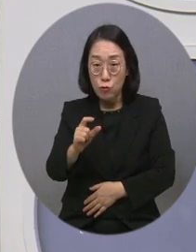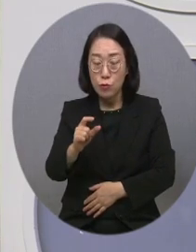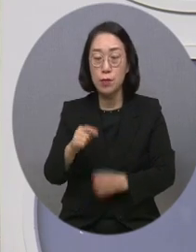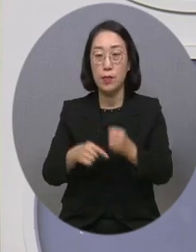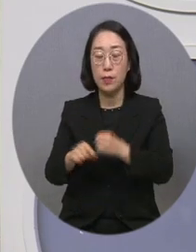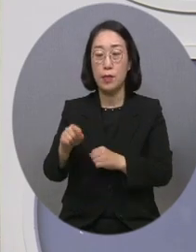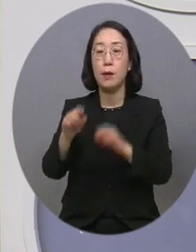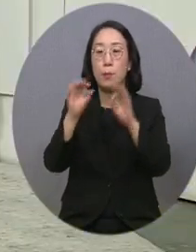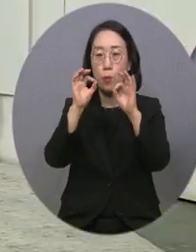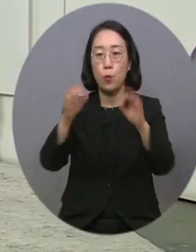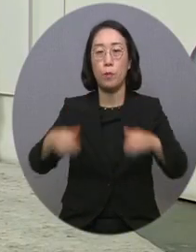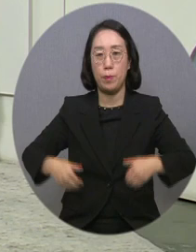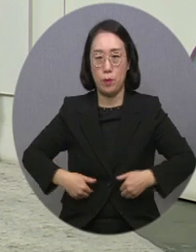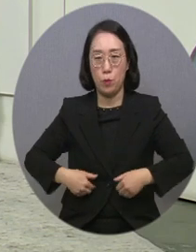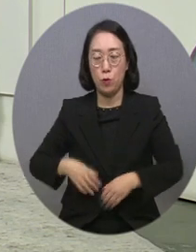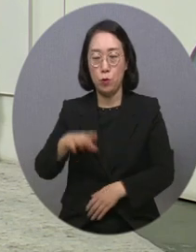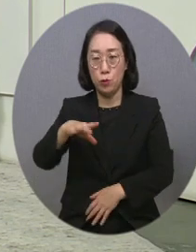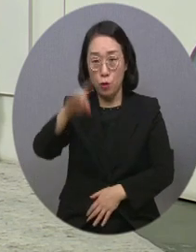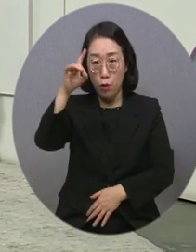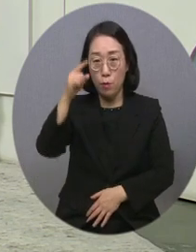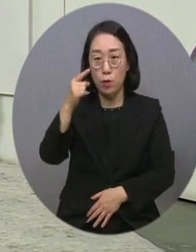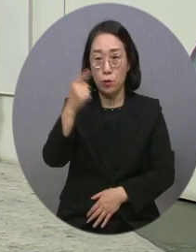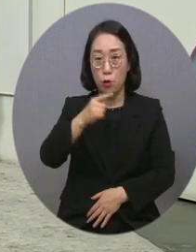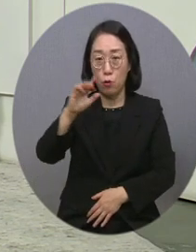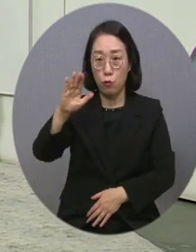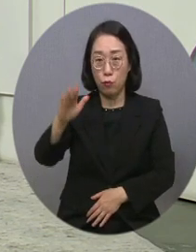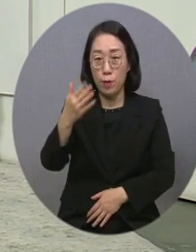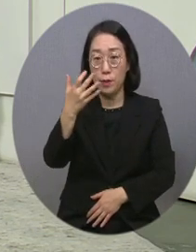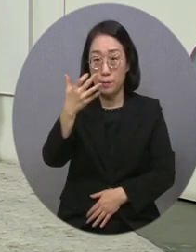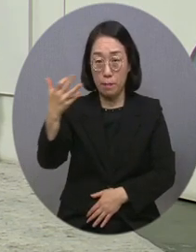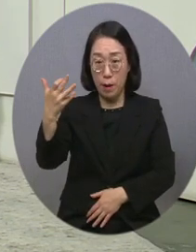생각한다면 미국에서 1918년도에